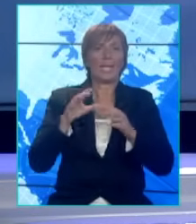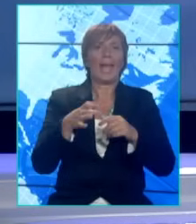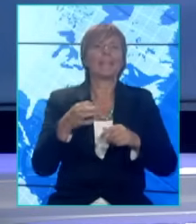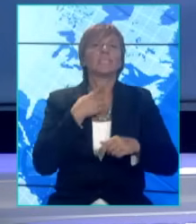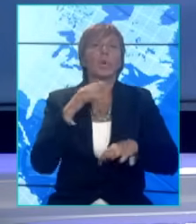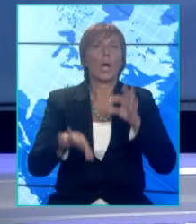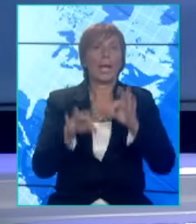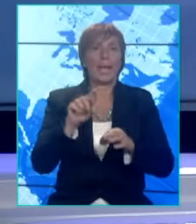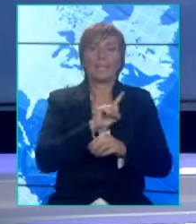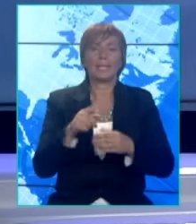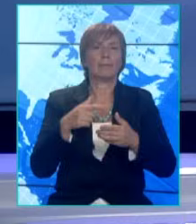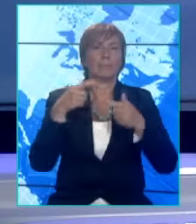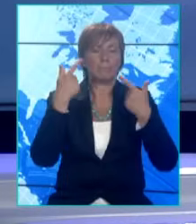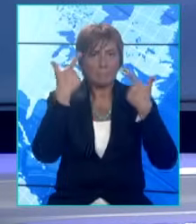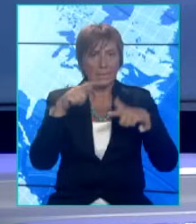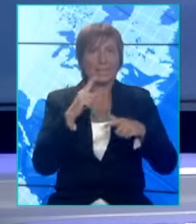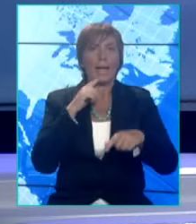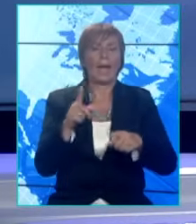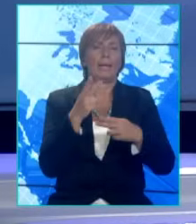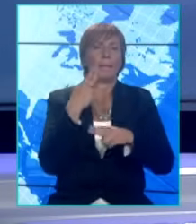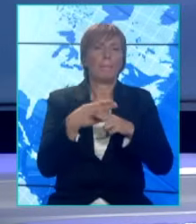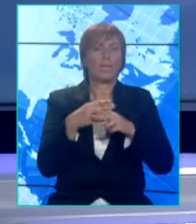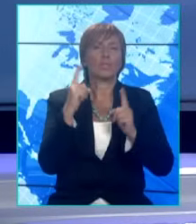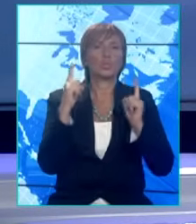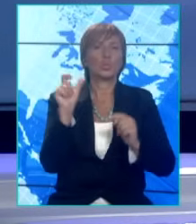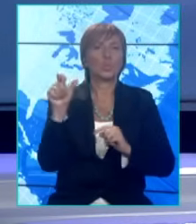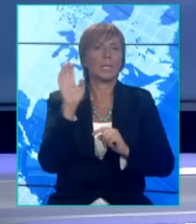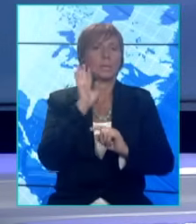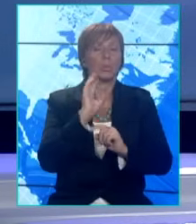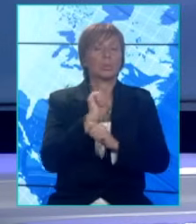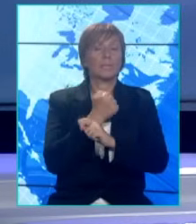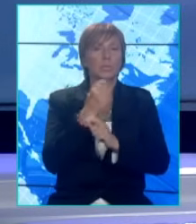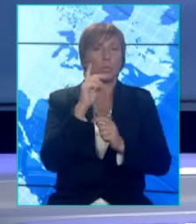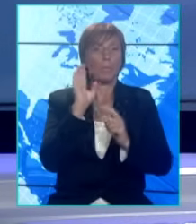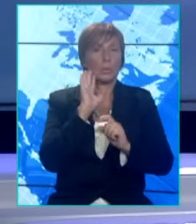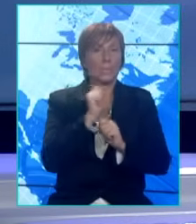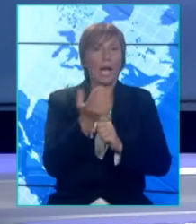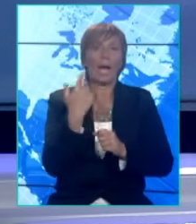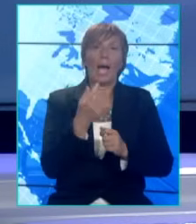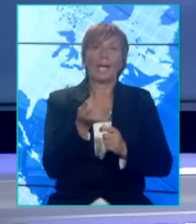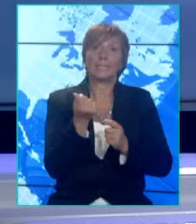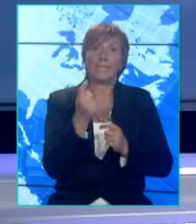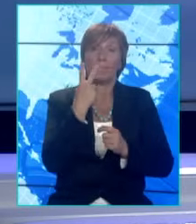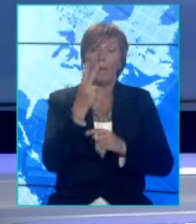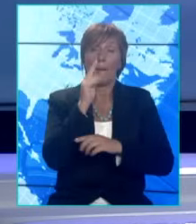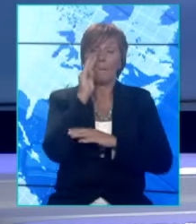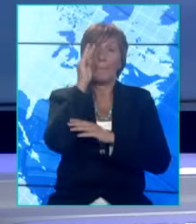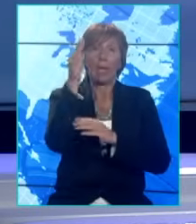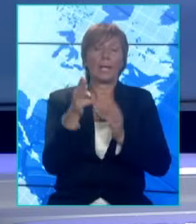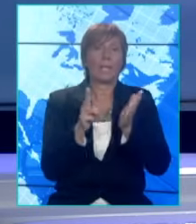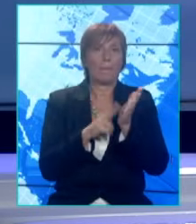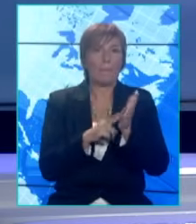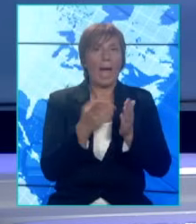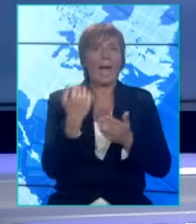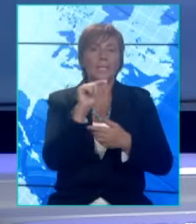entitetskog glasovanja niti pristati na imenovanje sudaca Ustavni sud Bosne i Hercegovine, čak i kada je cijena 2 milijarde maraka.